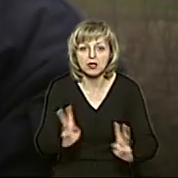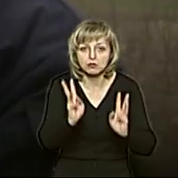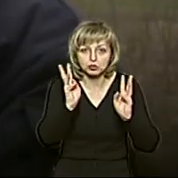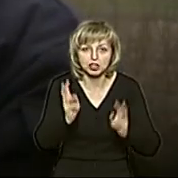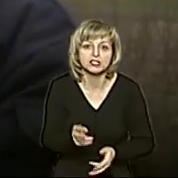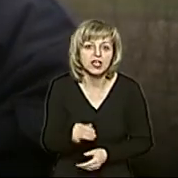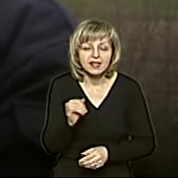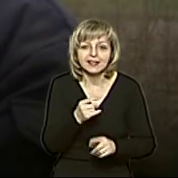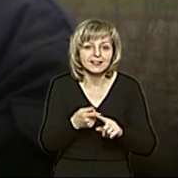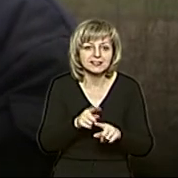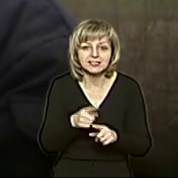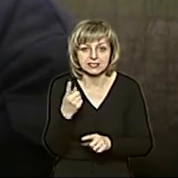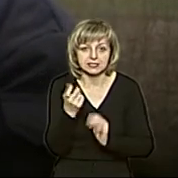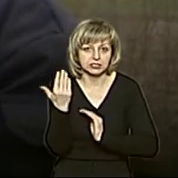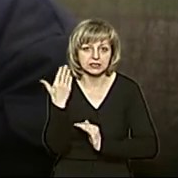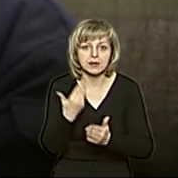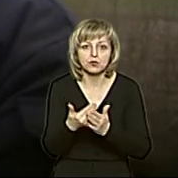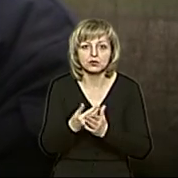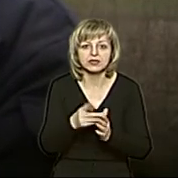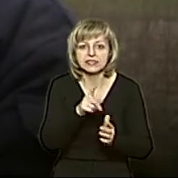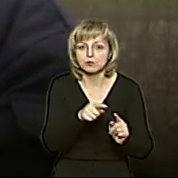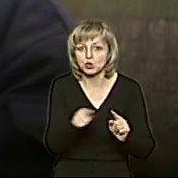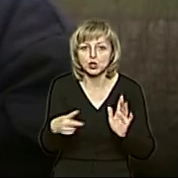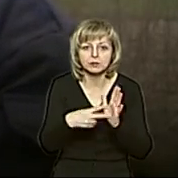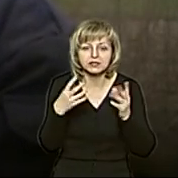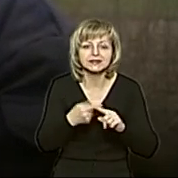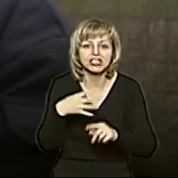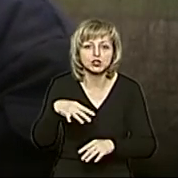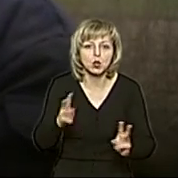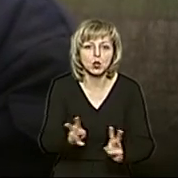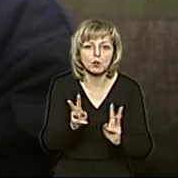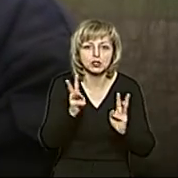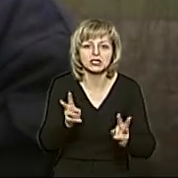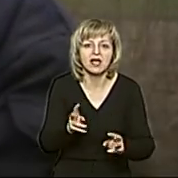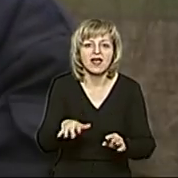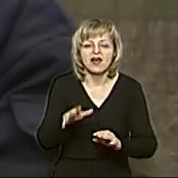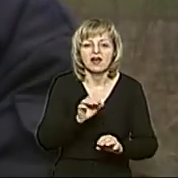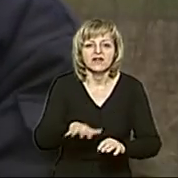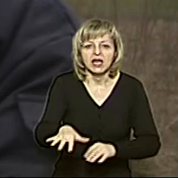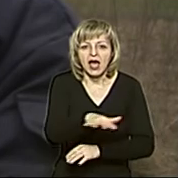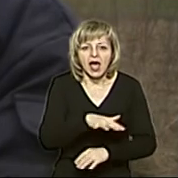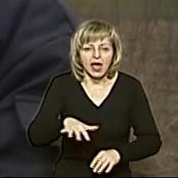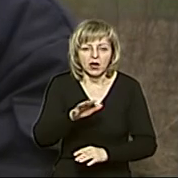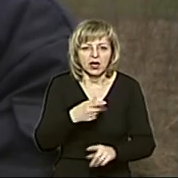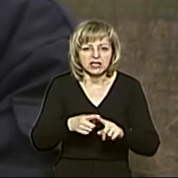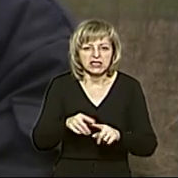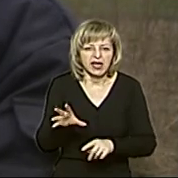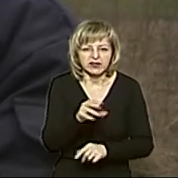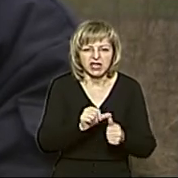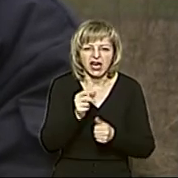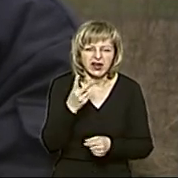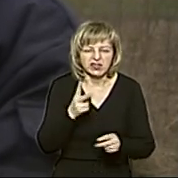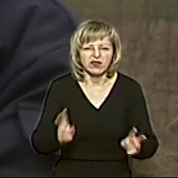І за минулий тиждень, буквально за 7 днів, це 40 пожеж в екосистемах. Всі вони, крім двох